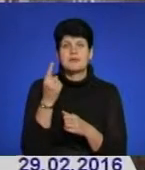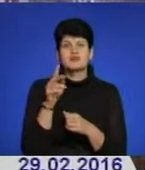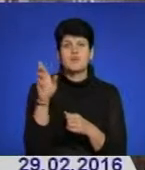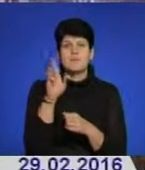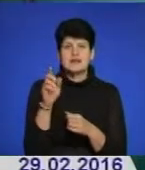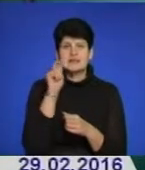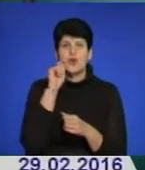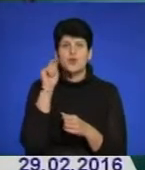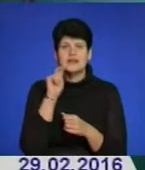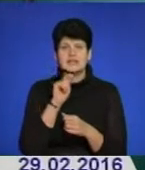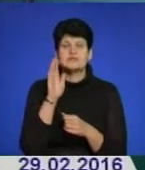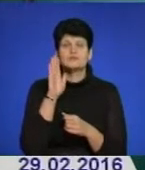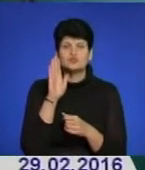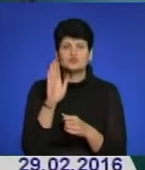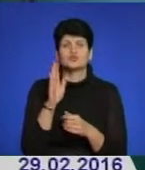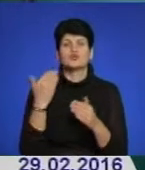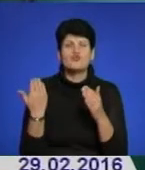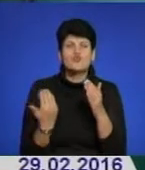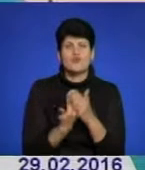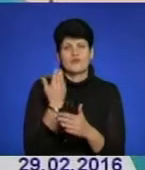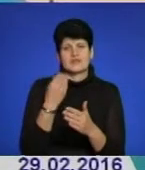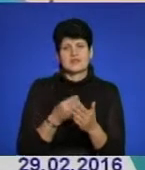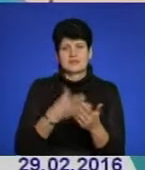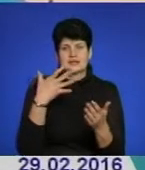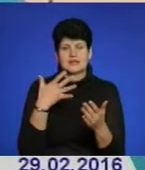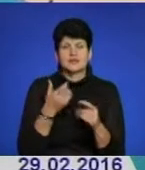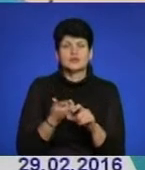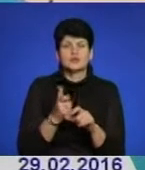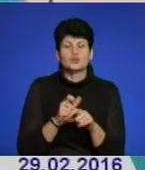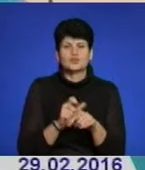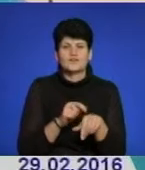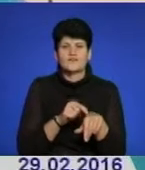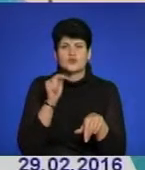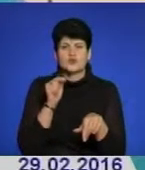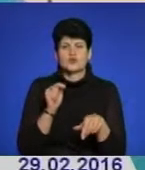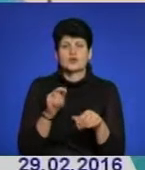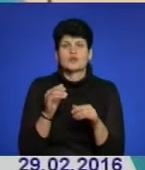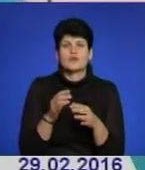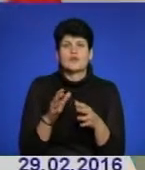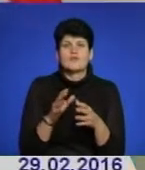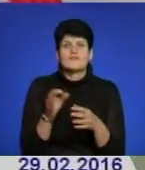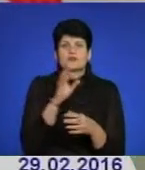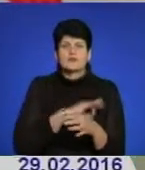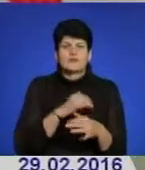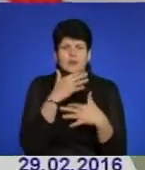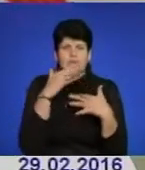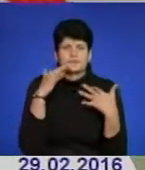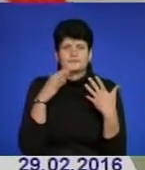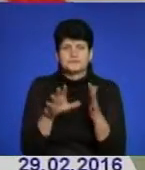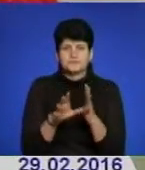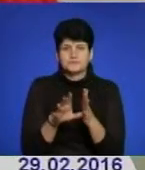на українців чекають нові тарифи. Найбільш суттєво відчують підвищення люди, які використовують значні обсяги